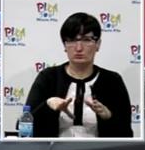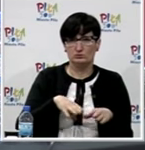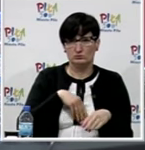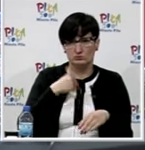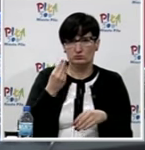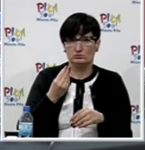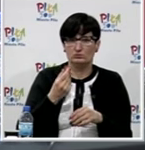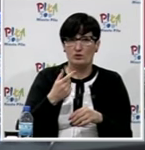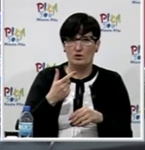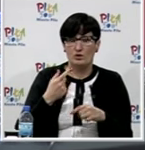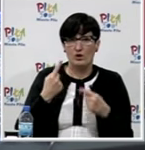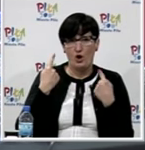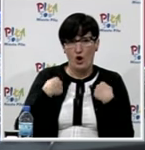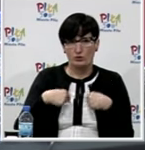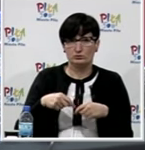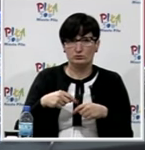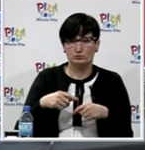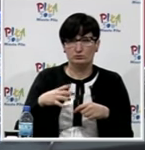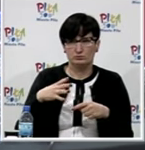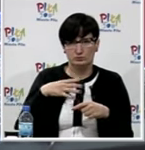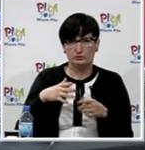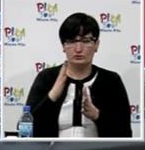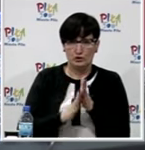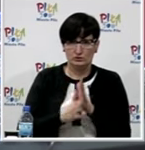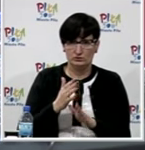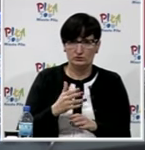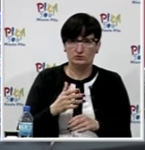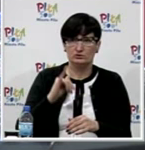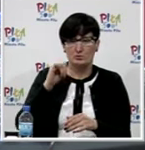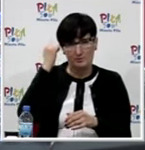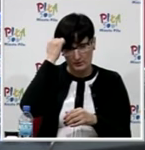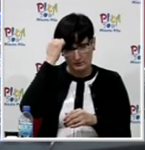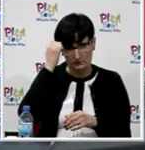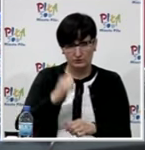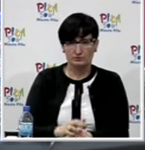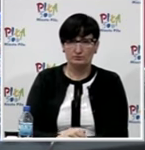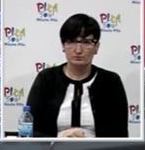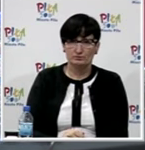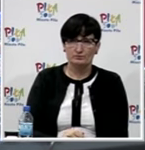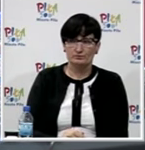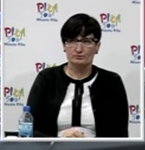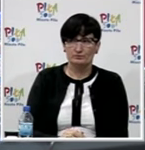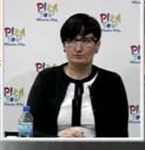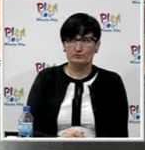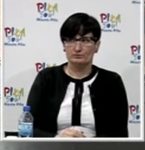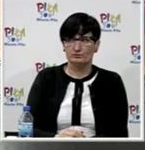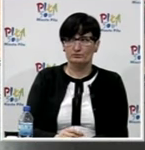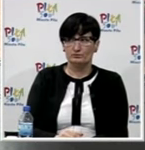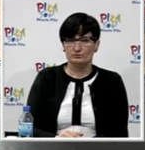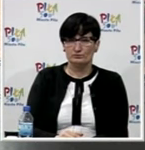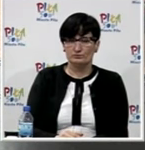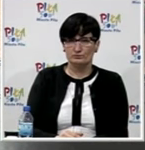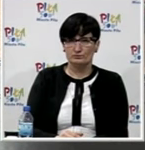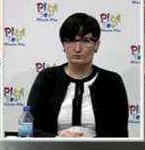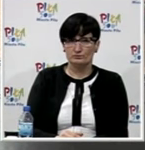szczególności ofiar obozu jenieckiego, które państwo pruskie w tym czasie w naszym mieście zorganizowały. Dziękuję uprzejmie. Dziękuję